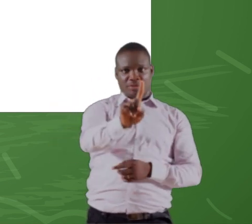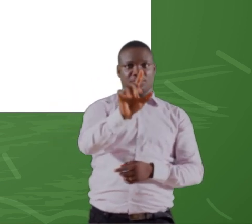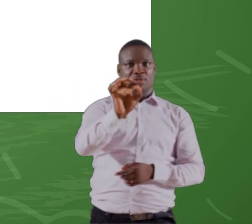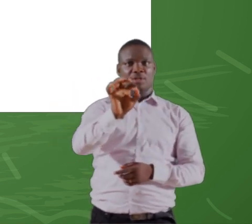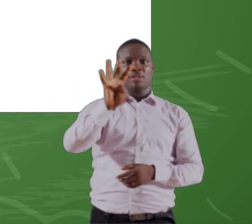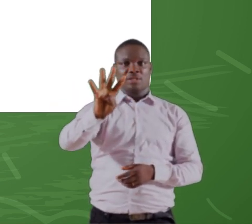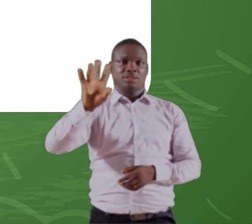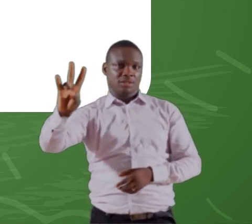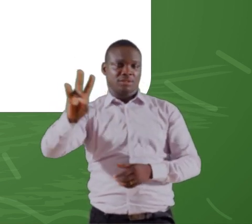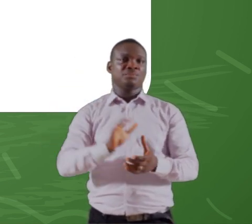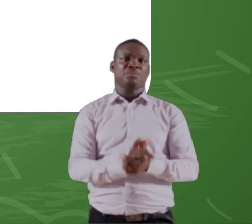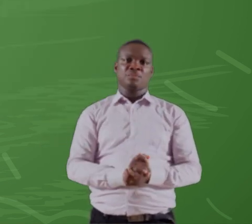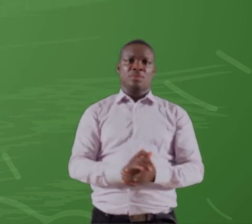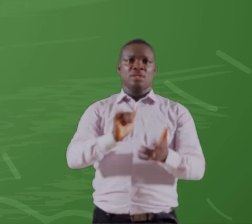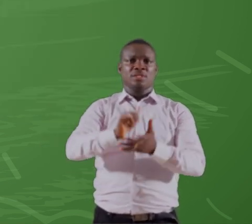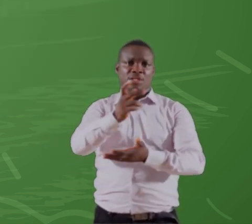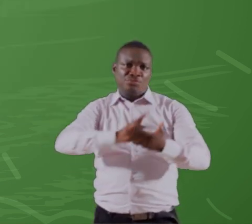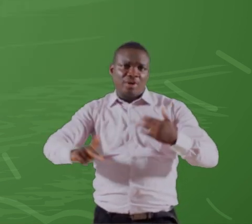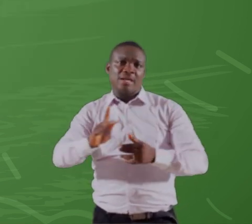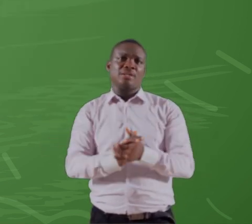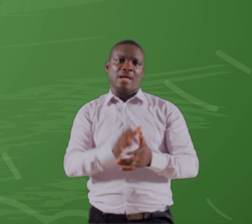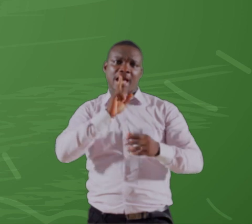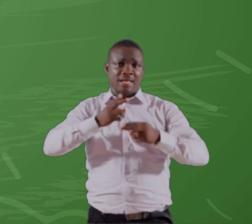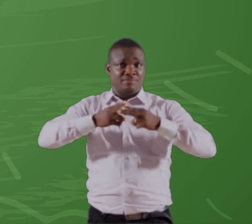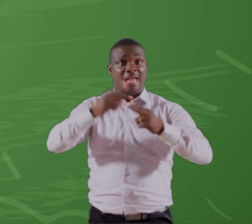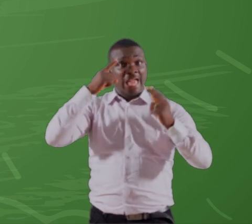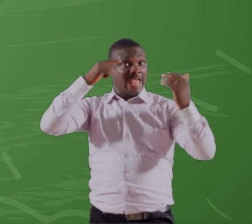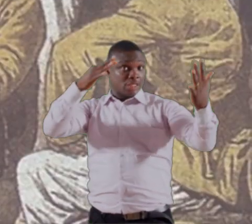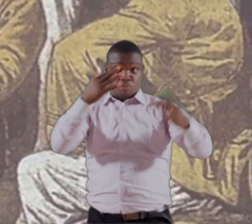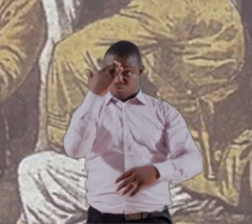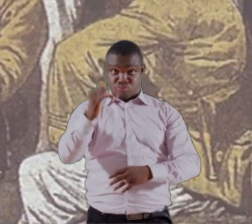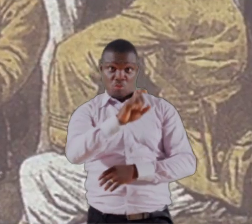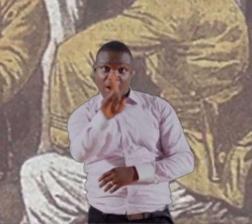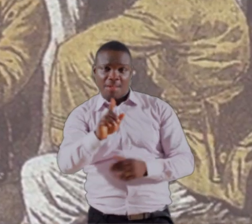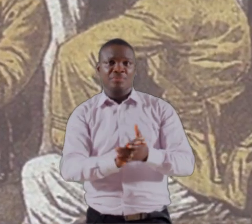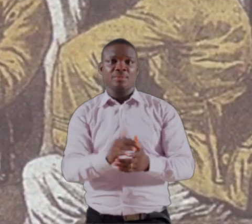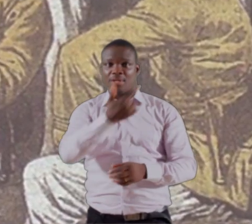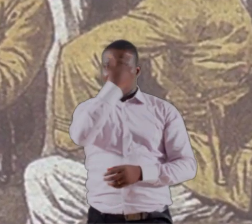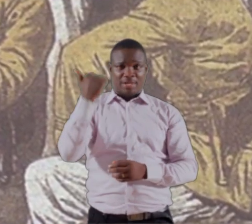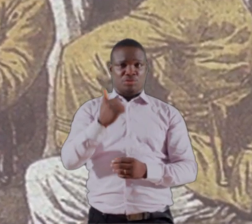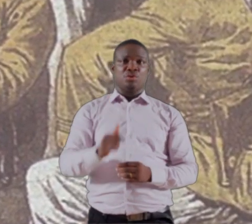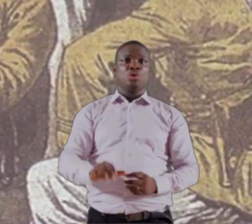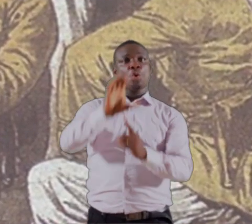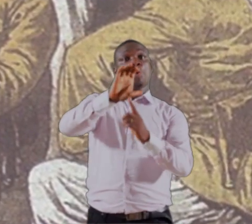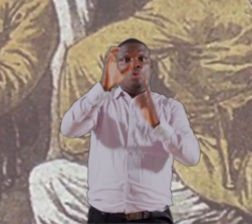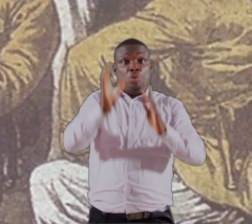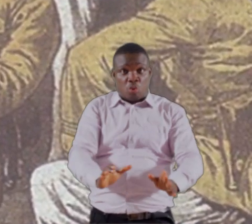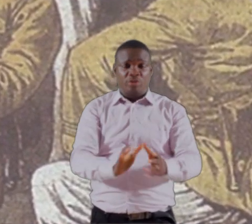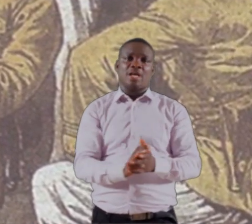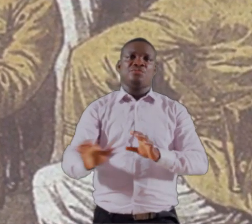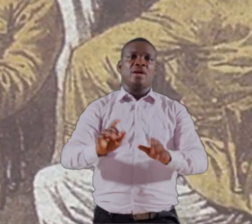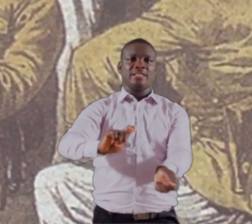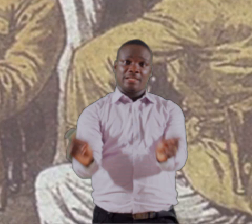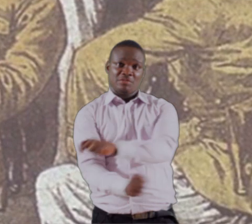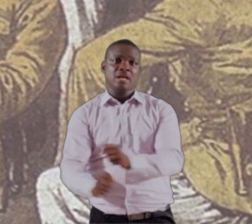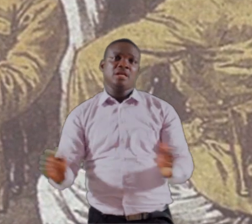1944-1947. Cette phase est intitulée « Espoir » parce que le colonisateur va faire des réformes qui vont